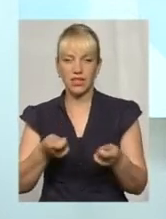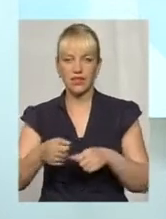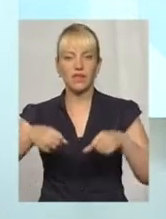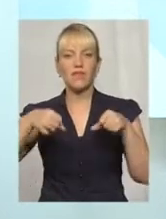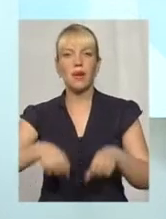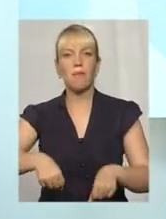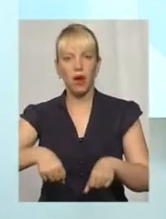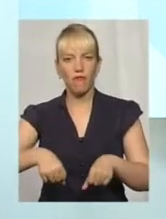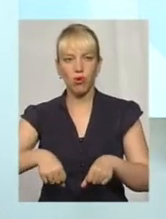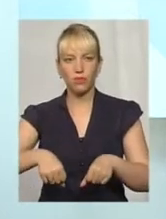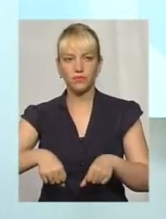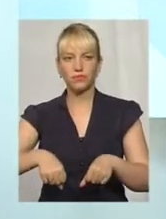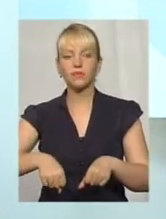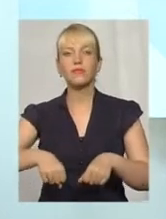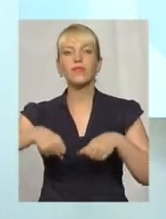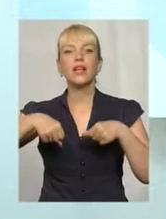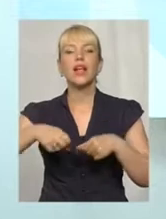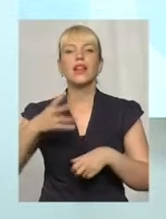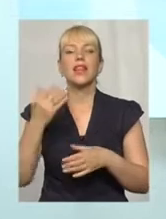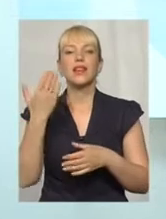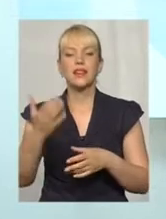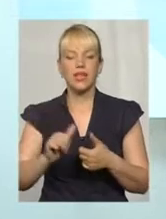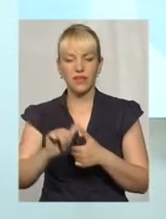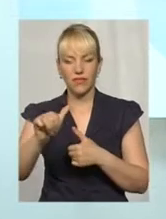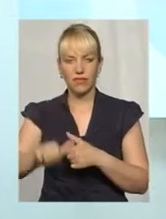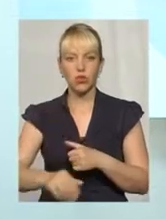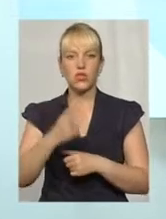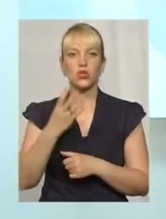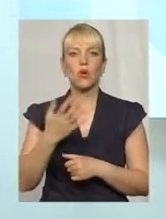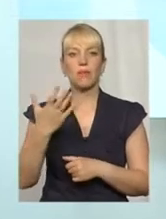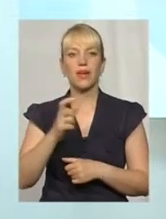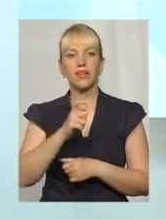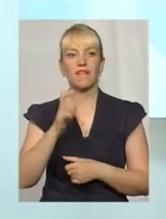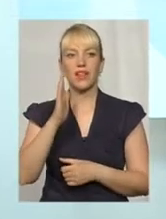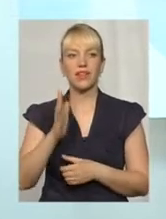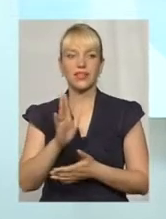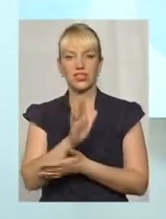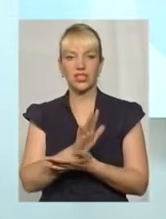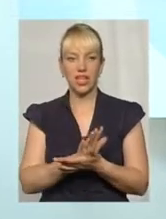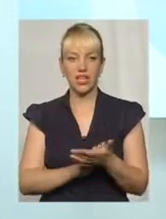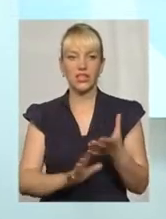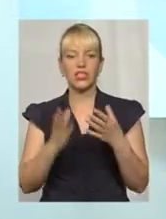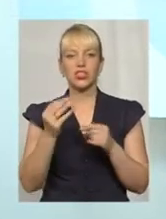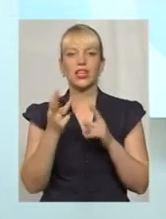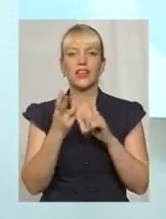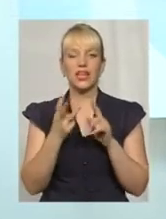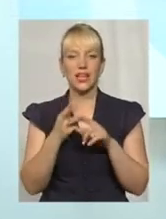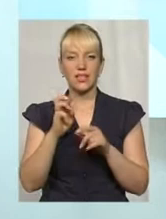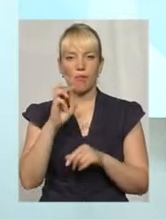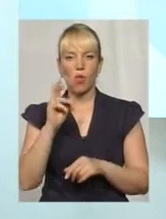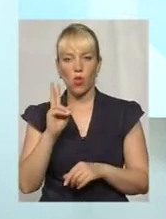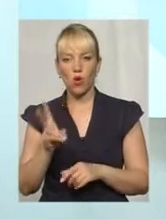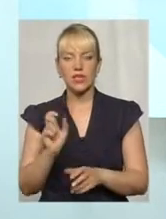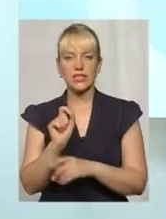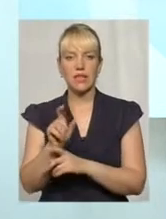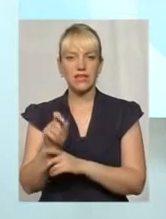право. На них відводиться 45 хвилин, і далі ще третій блок завдань,